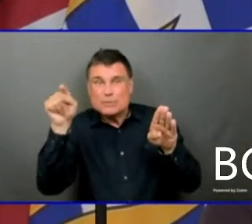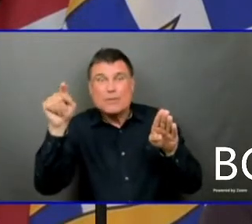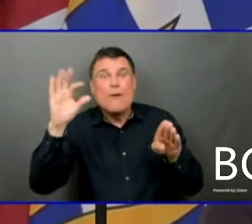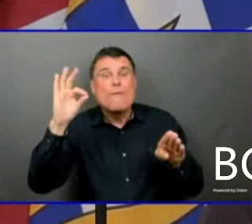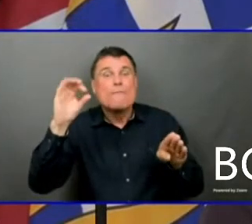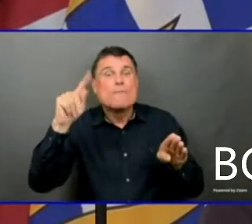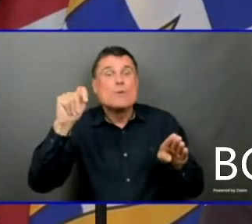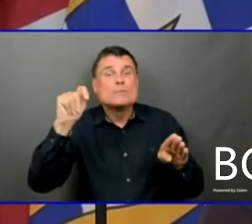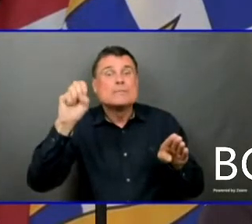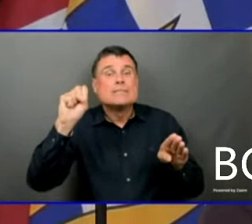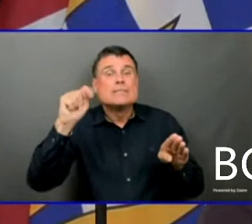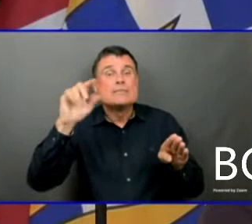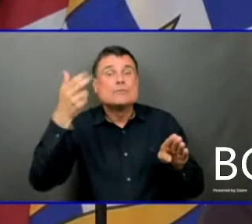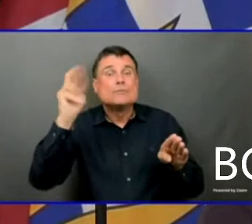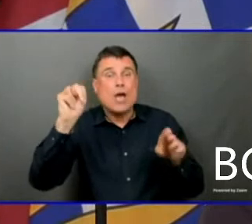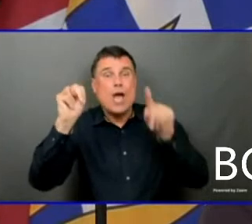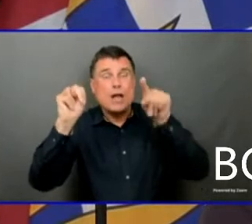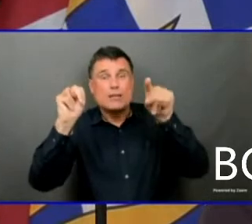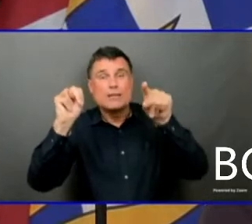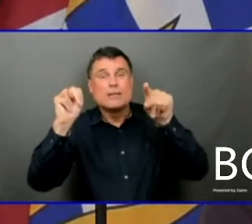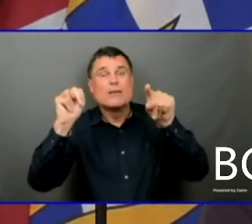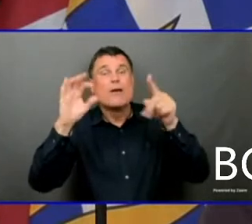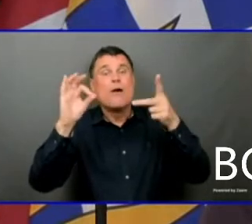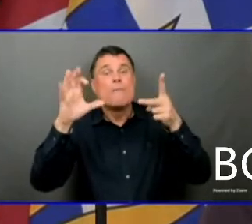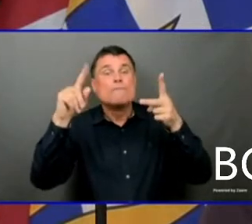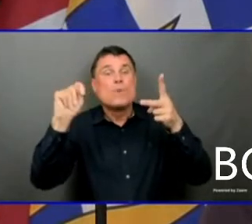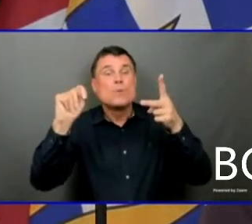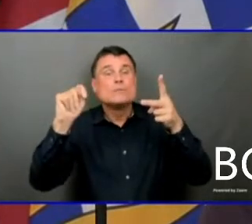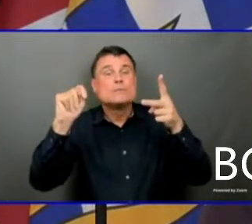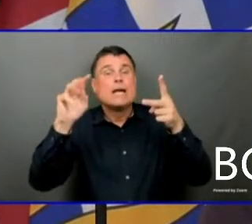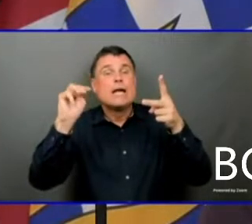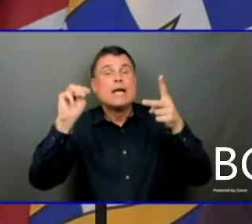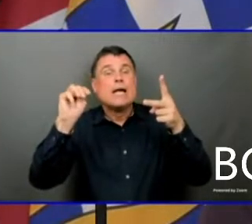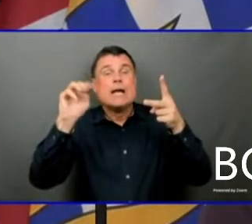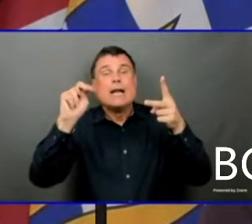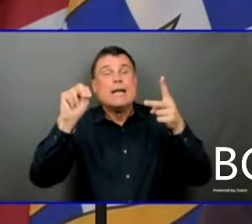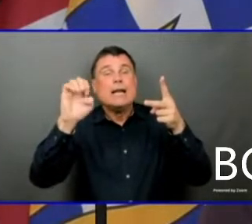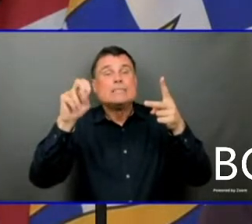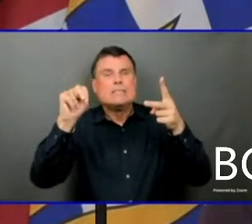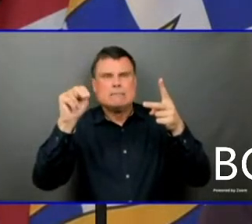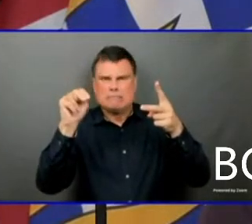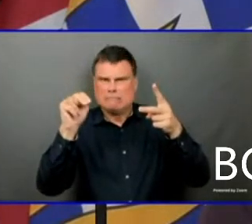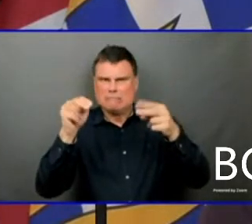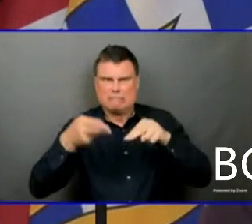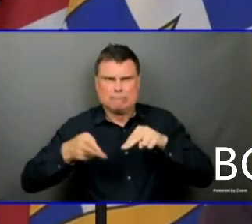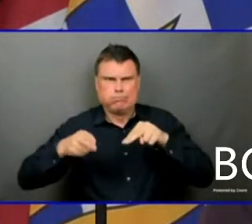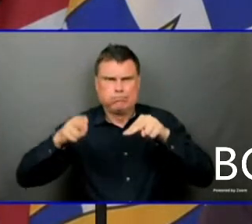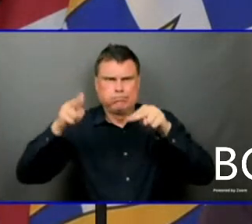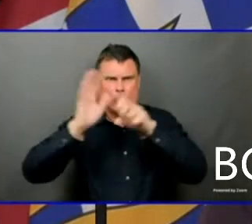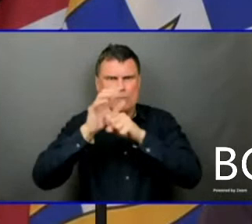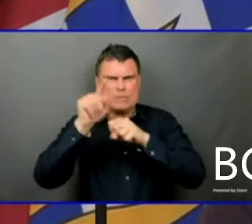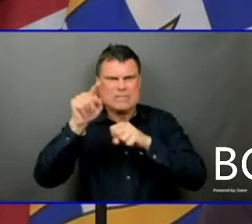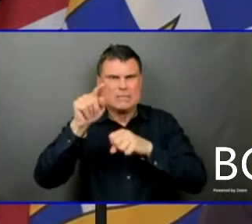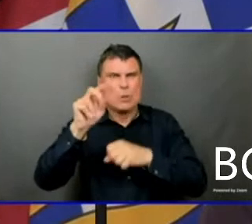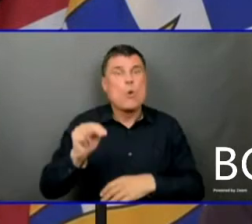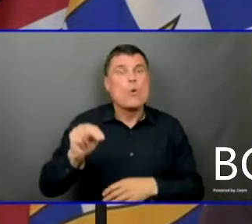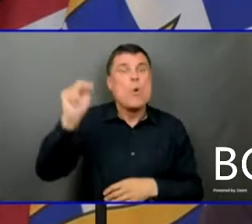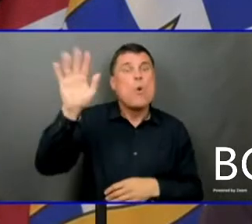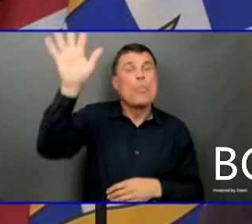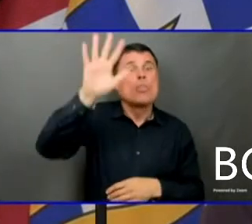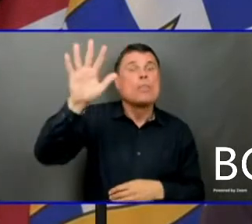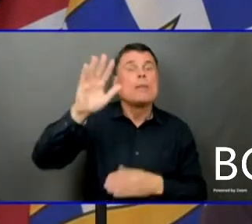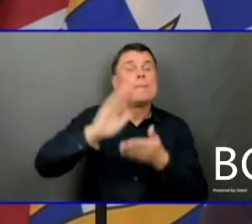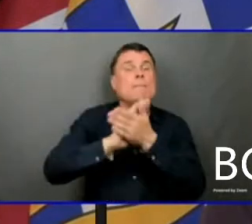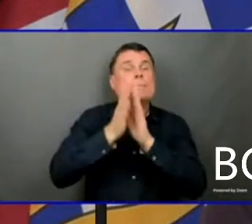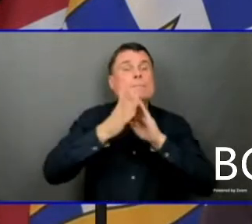在阿神隔壁10公里的地方，所以他也是说到他们要跟阿神比了。 Numbers revealing over 1,000 cases, and